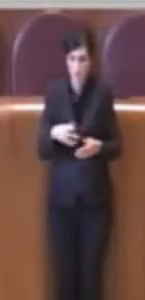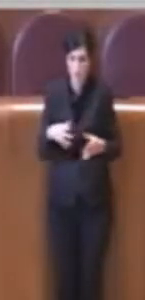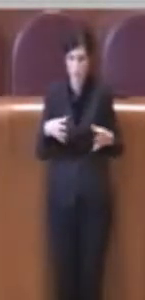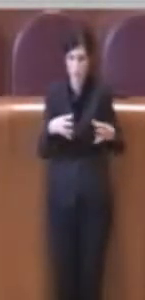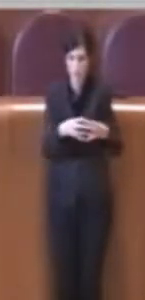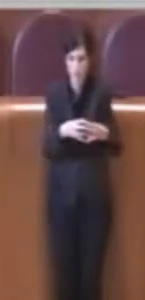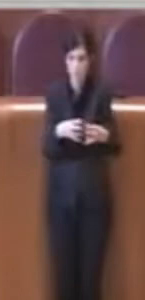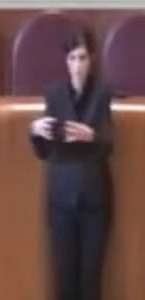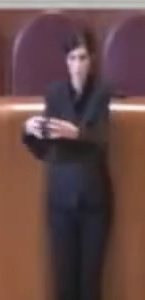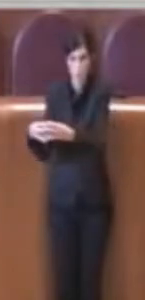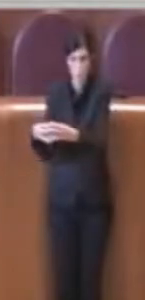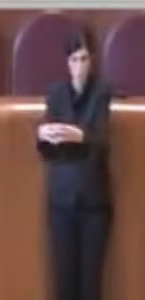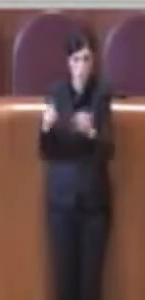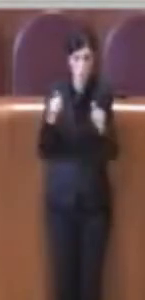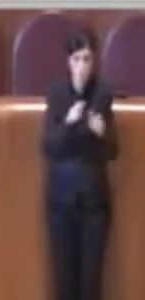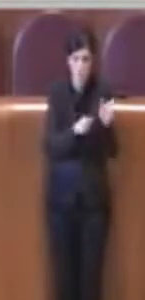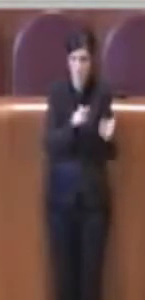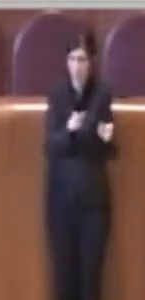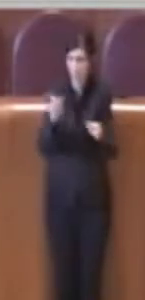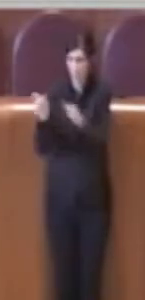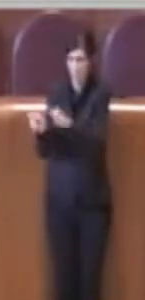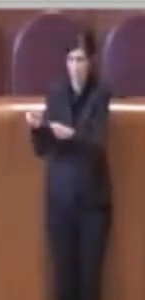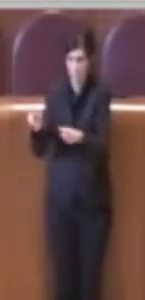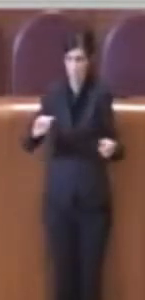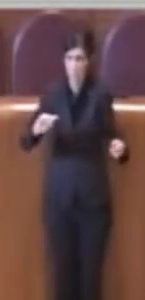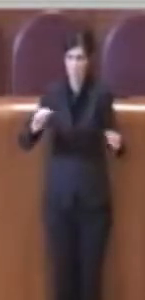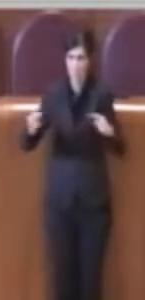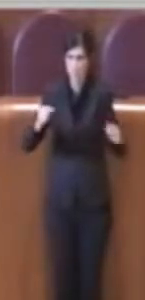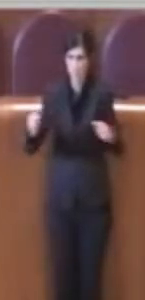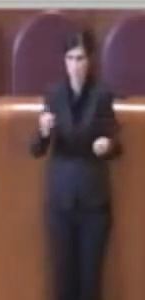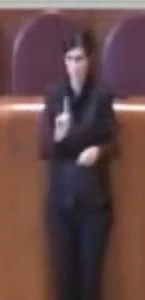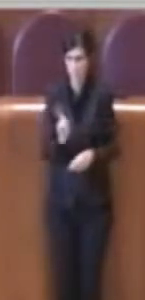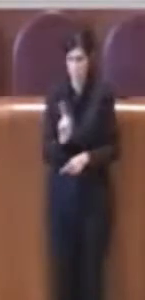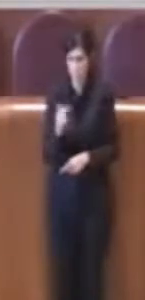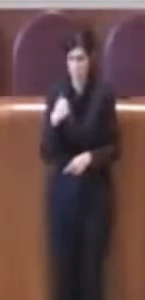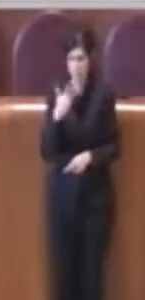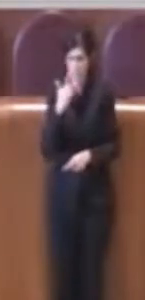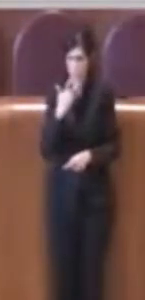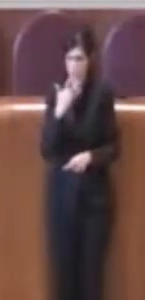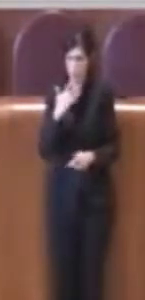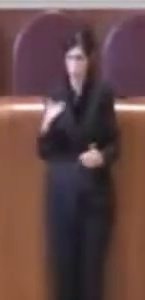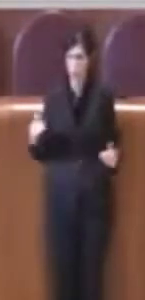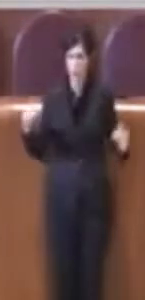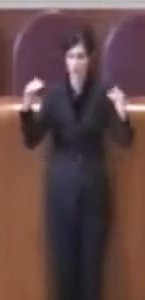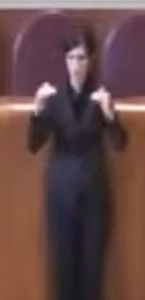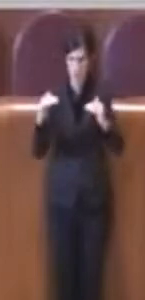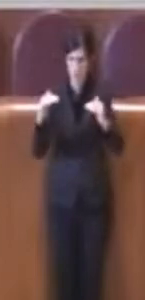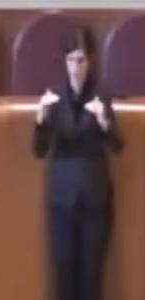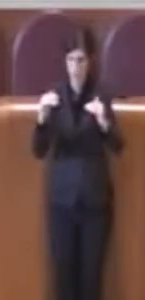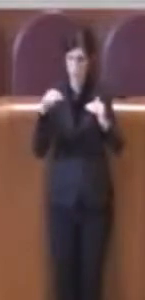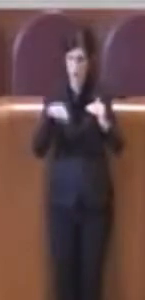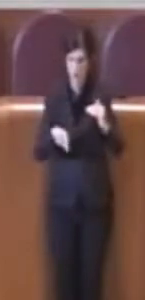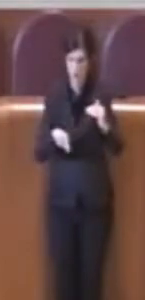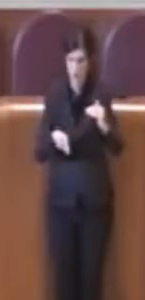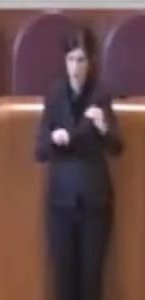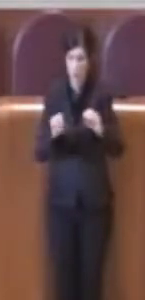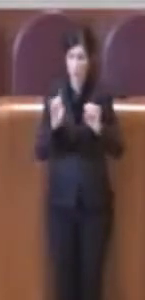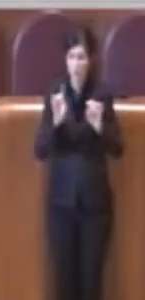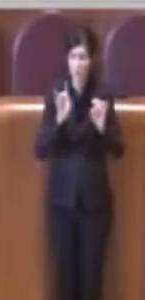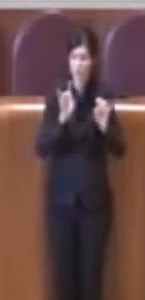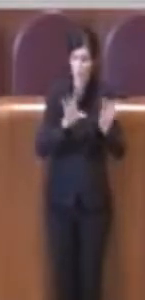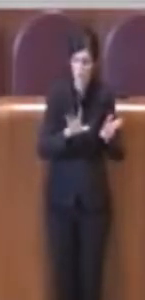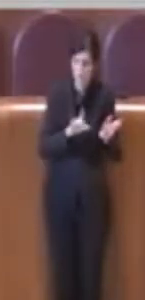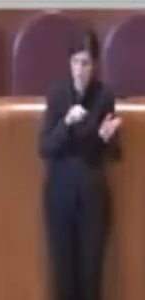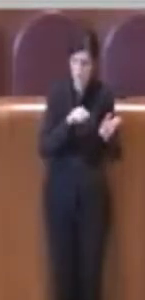cittadini, ma vogliamo solo trovare e ripristinare il giusto equilibrio che le liberalizzazioni da una parte e